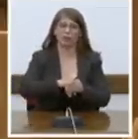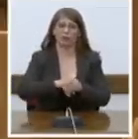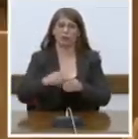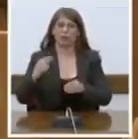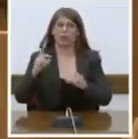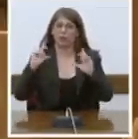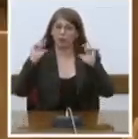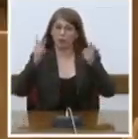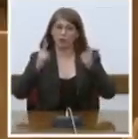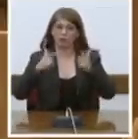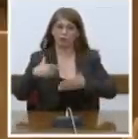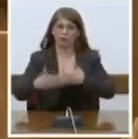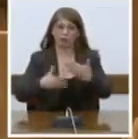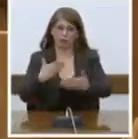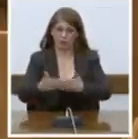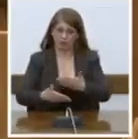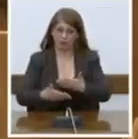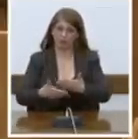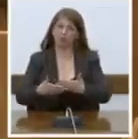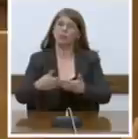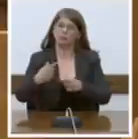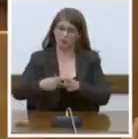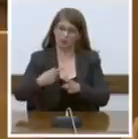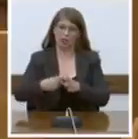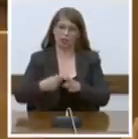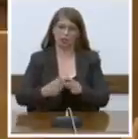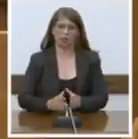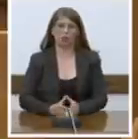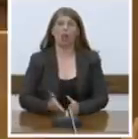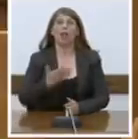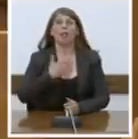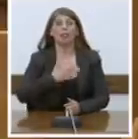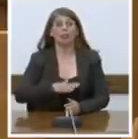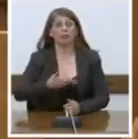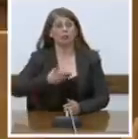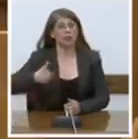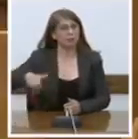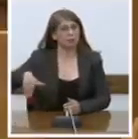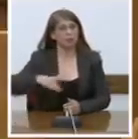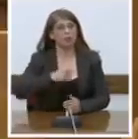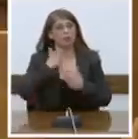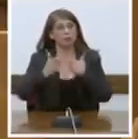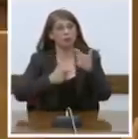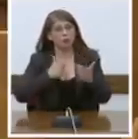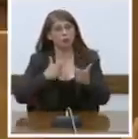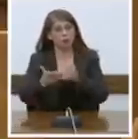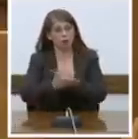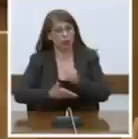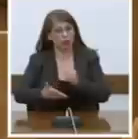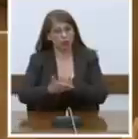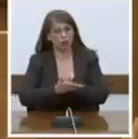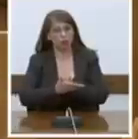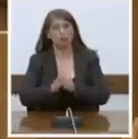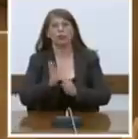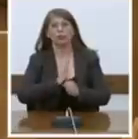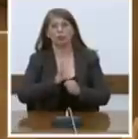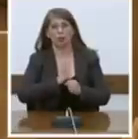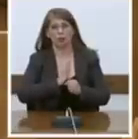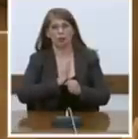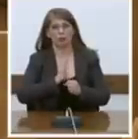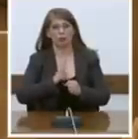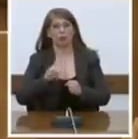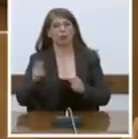δημοκρατικές διαδικασίες αυτής της χώρας. Θέλουμε να είμαστε η φωνή των αγροτών και των ανθρώπων της